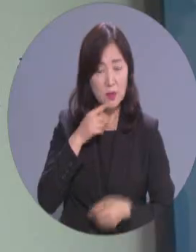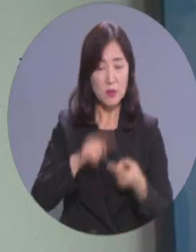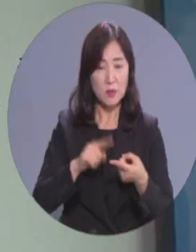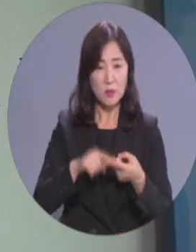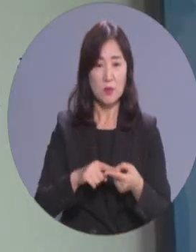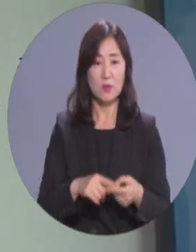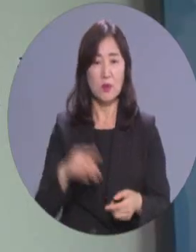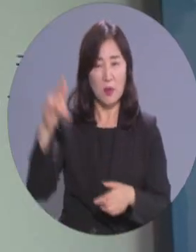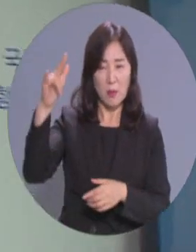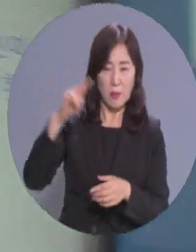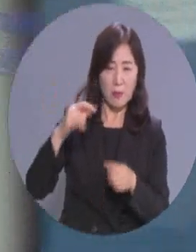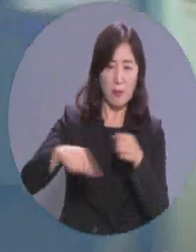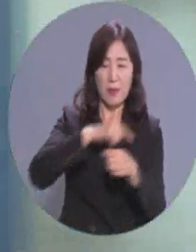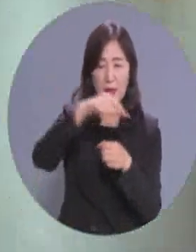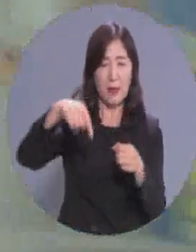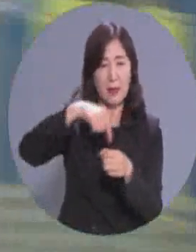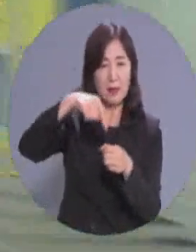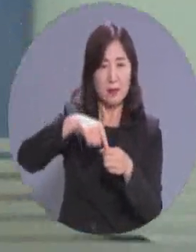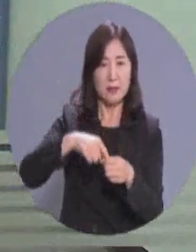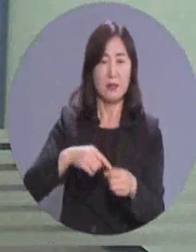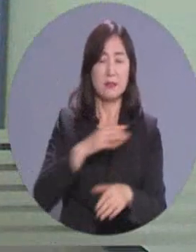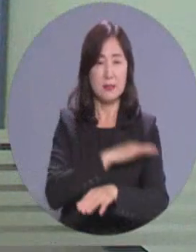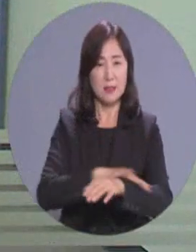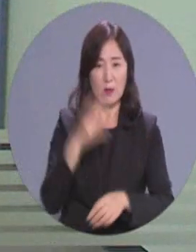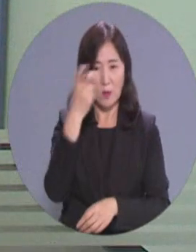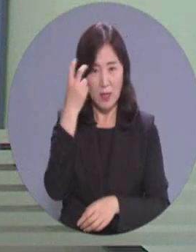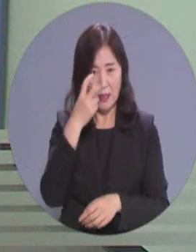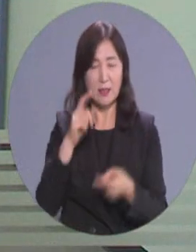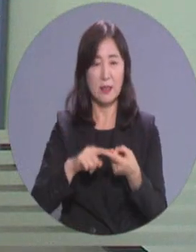회수 조치가 적절했는지 등을 조사하고 있습니다